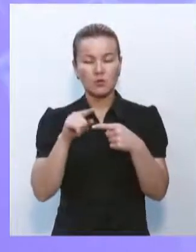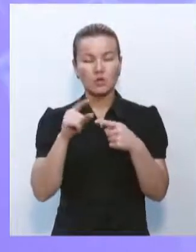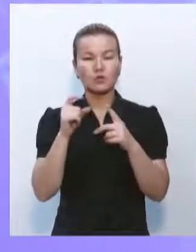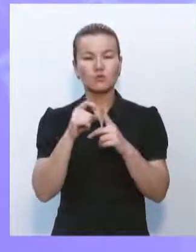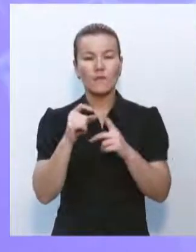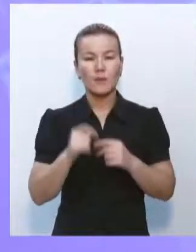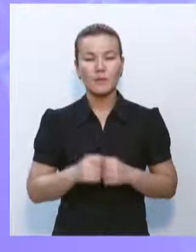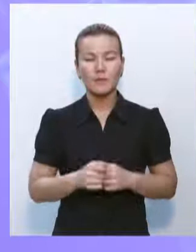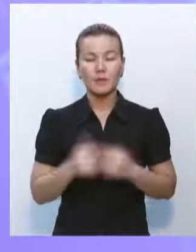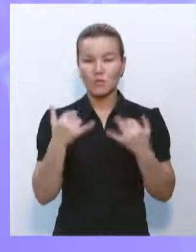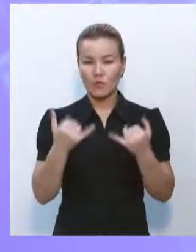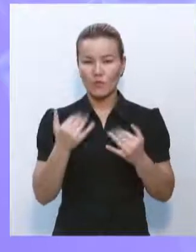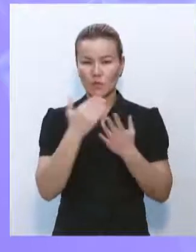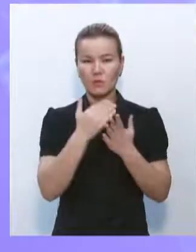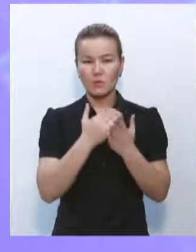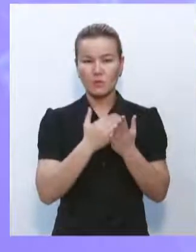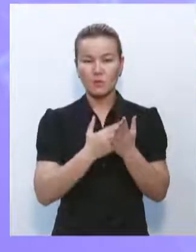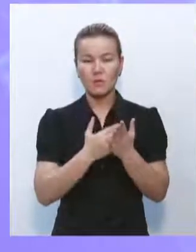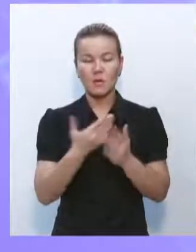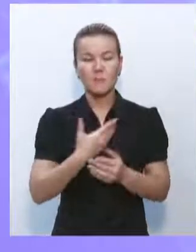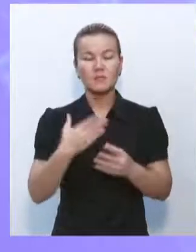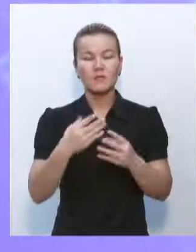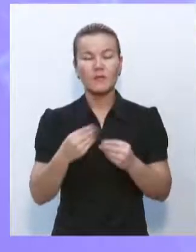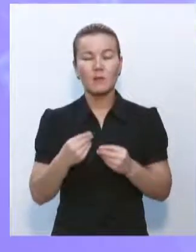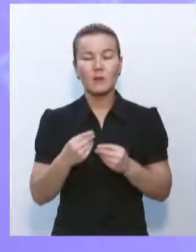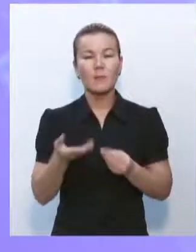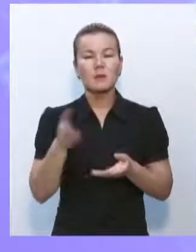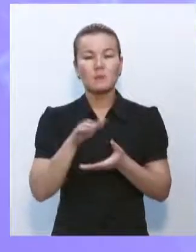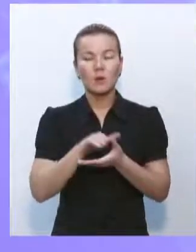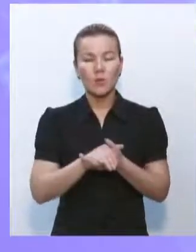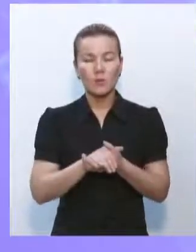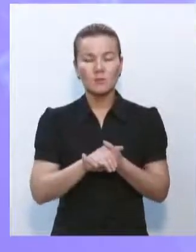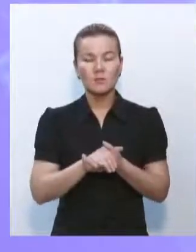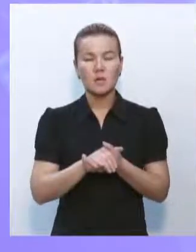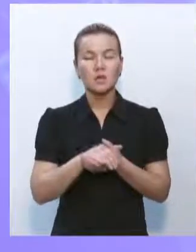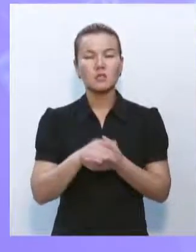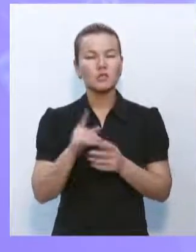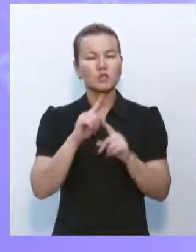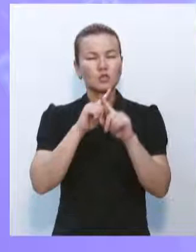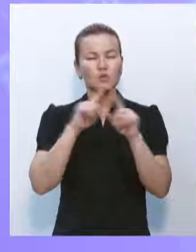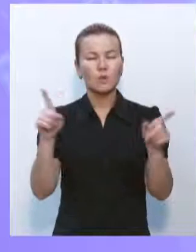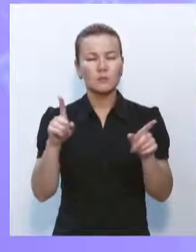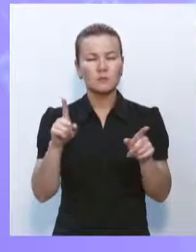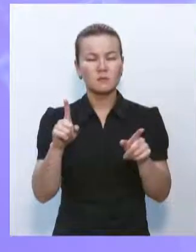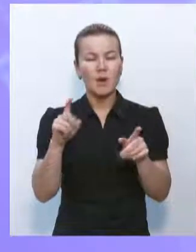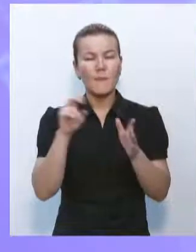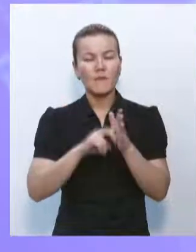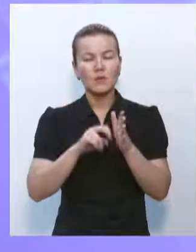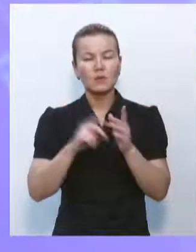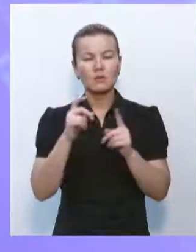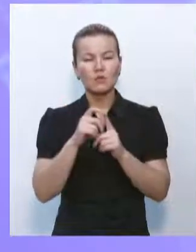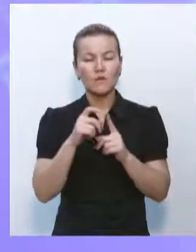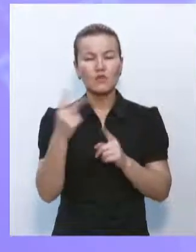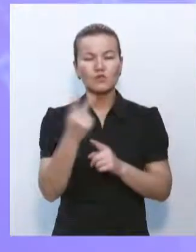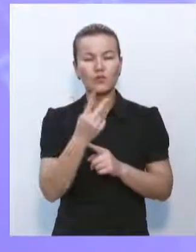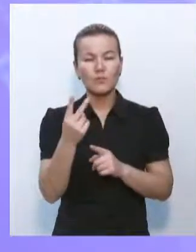слова. Сегодня на уроке мы с вами познакомимся с особенностями проверки слов